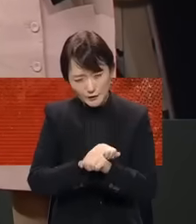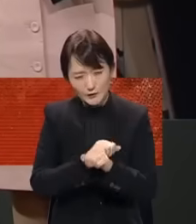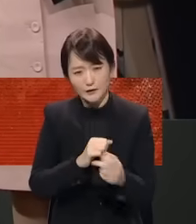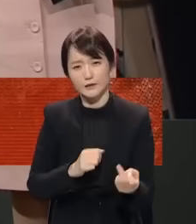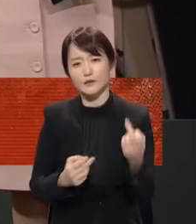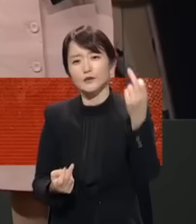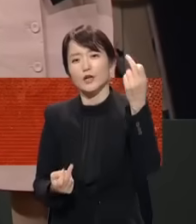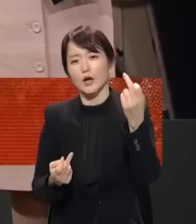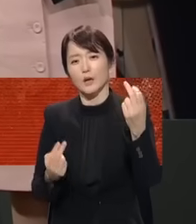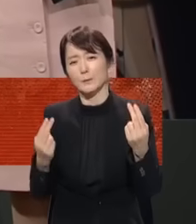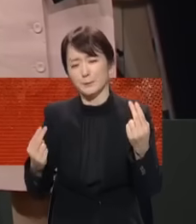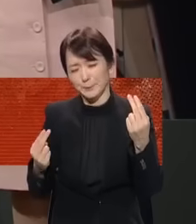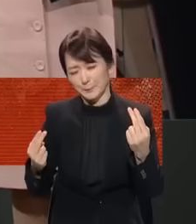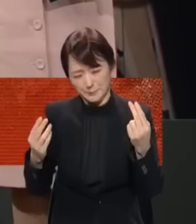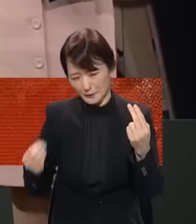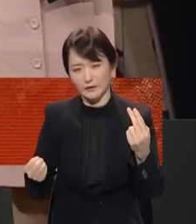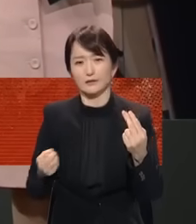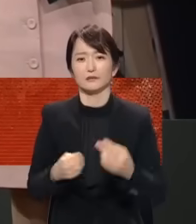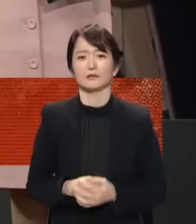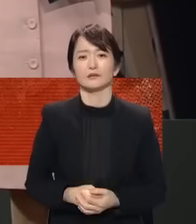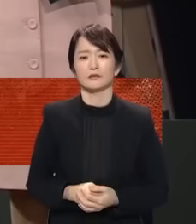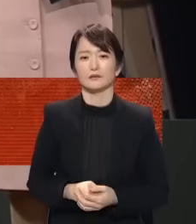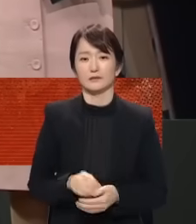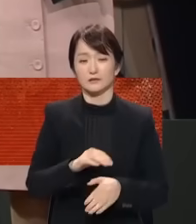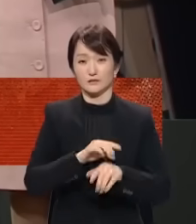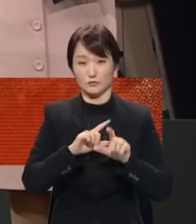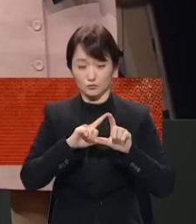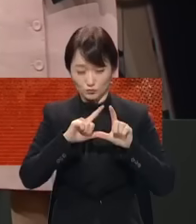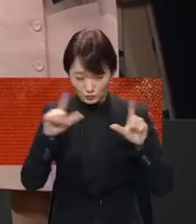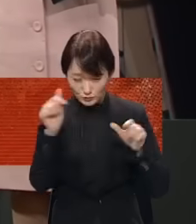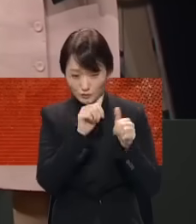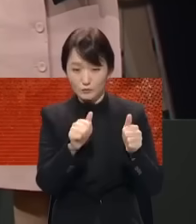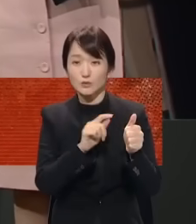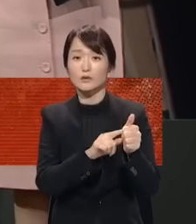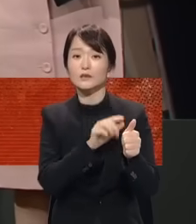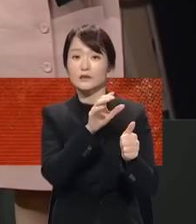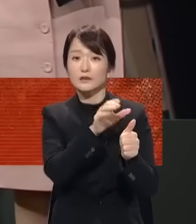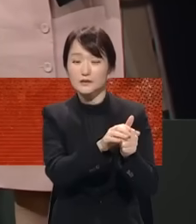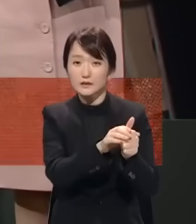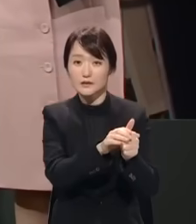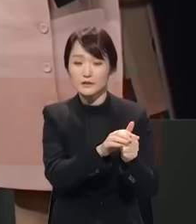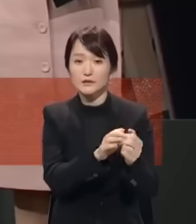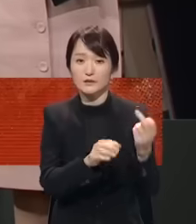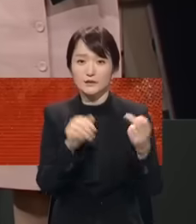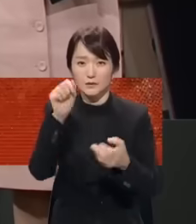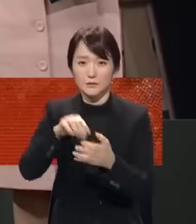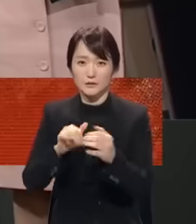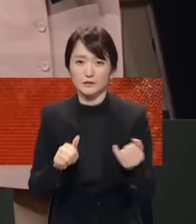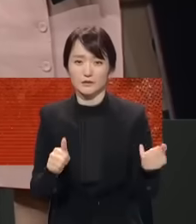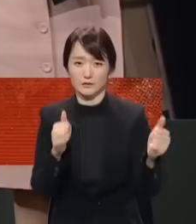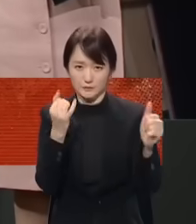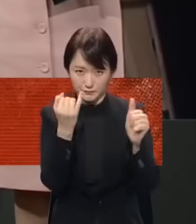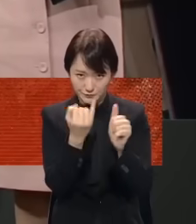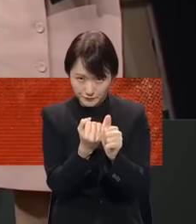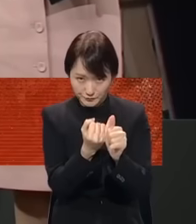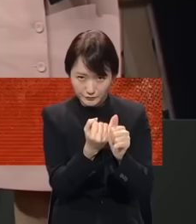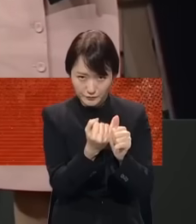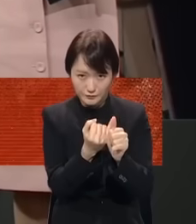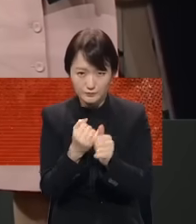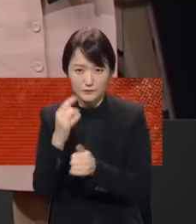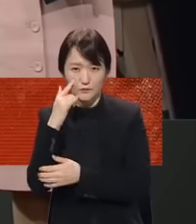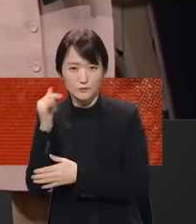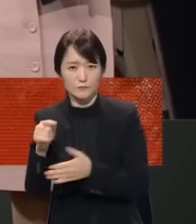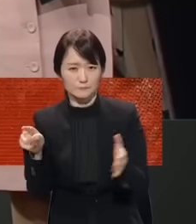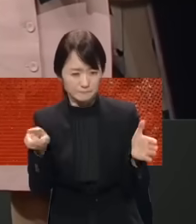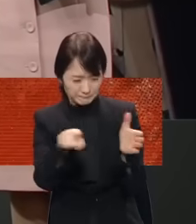비교를 많이 당했다고 하는데요. 잘 나가는 변호사가 된 형은 판사와 결혼했고 형님 내외를 향한 부모님의